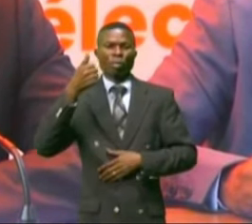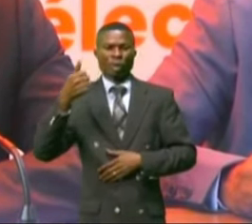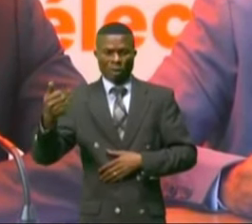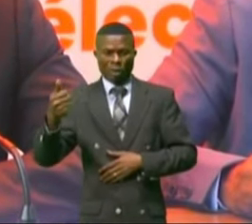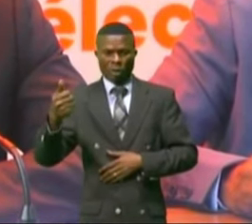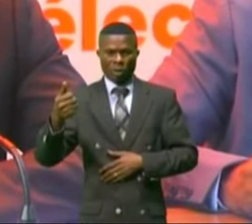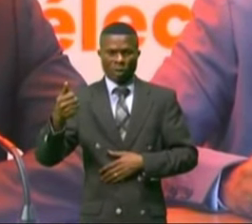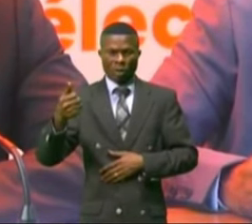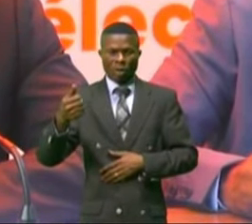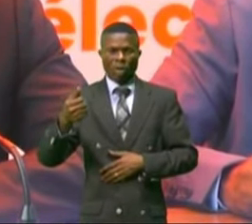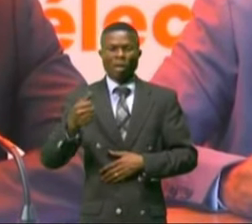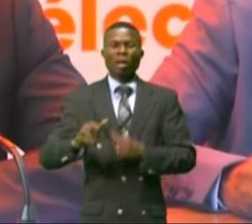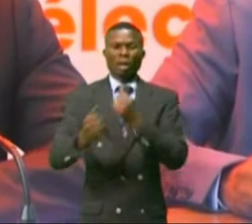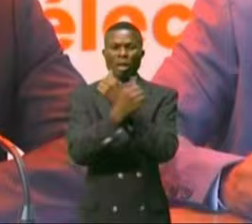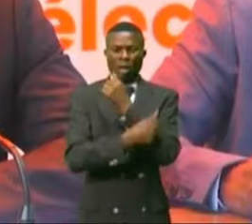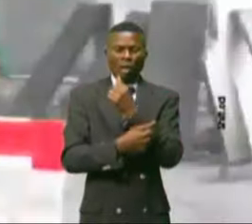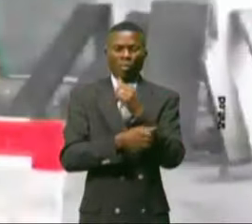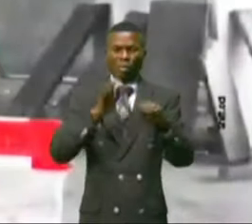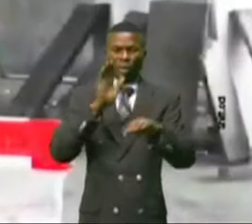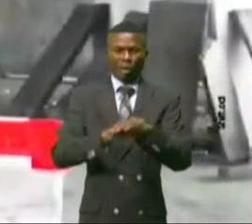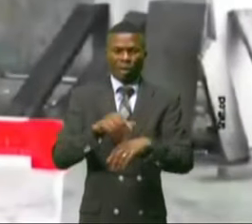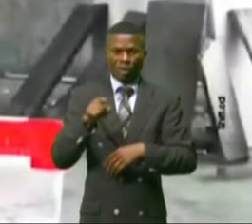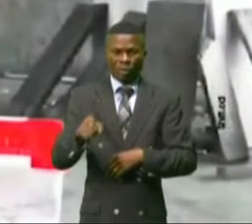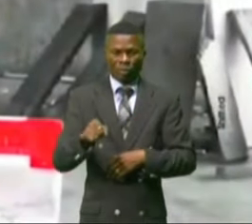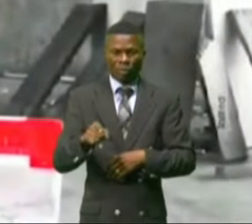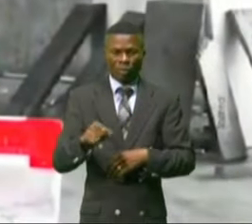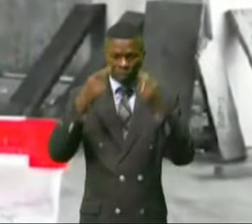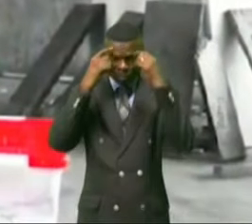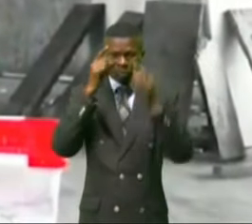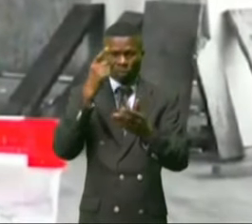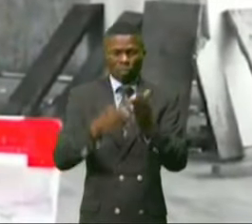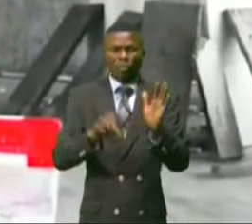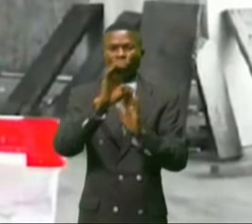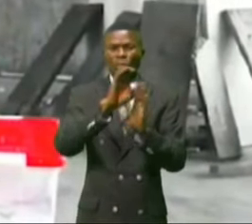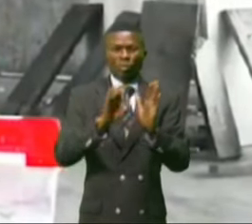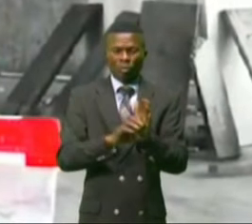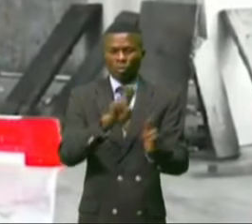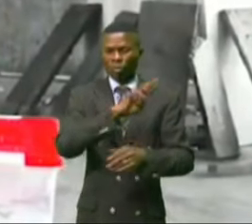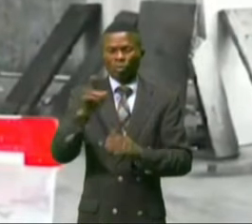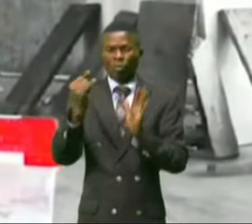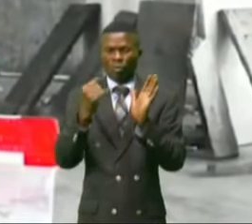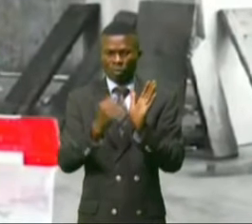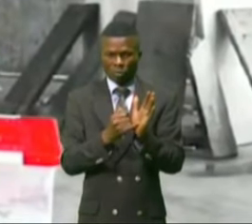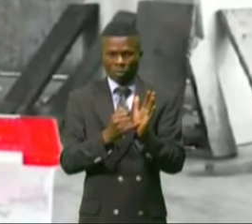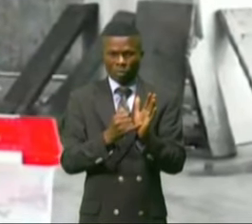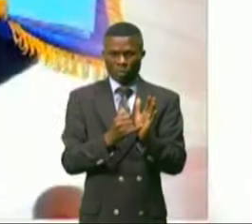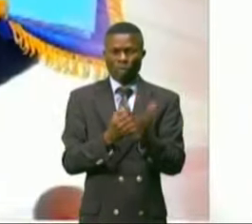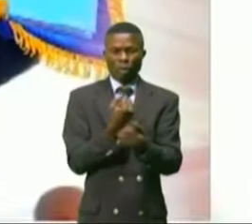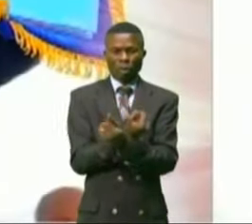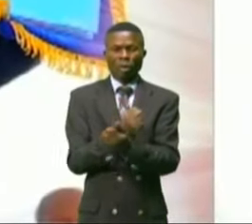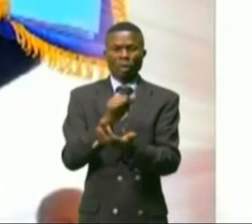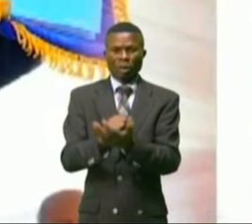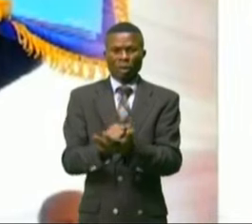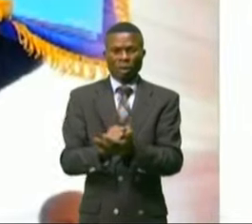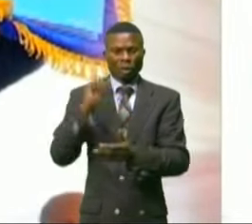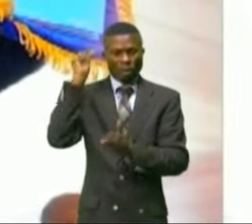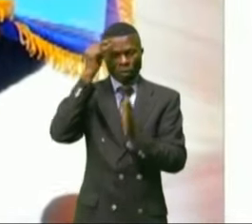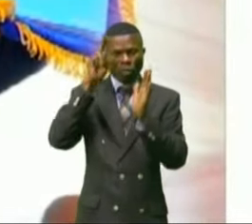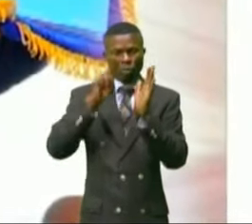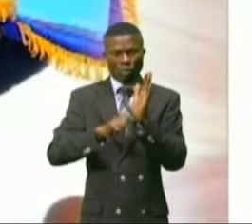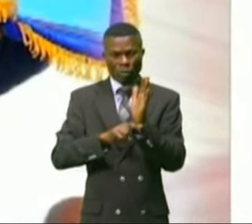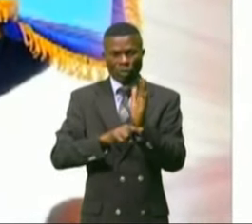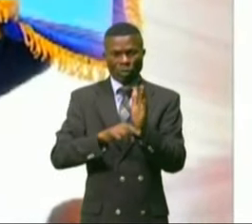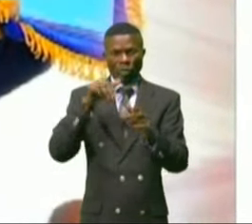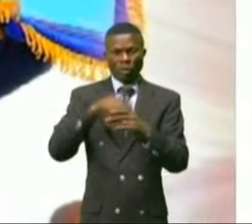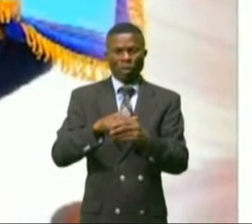que ce pays a connue. Dans quelle mesure la constitution de 2006 aura-t-elle été respectée par les gouvernants au cours